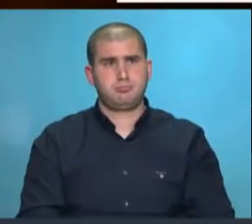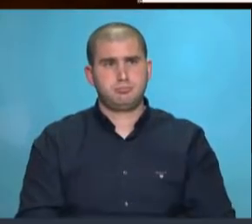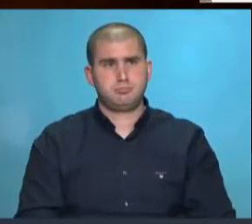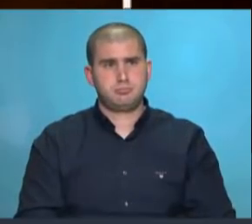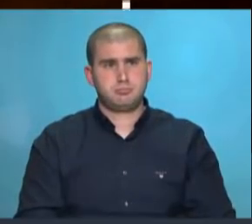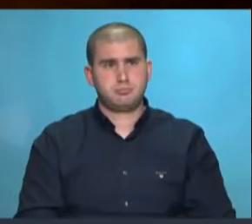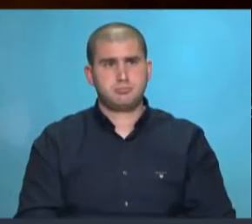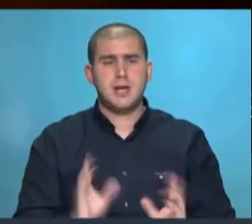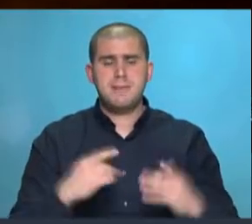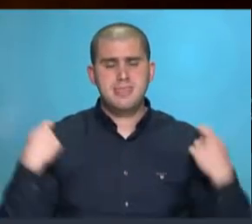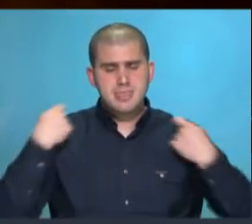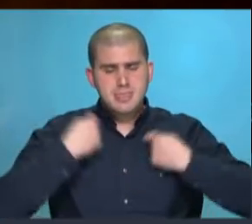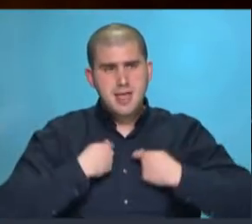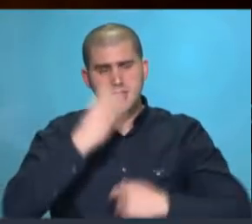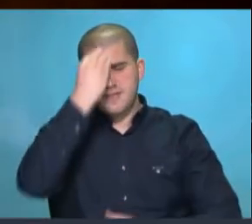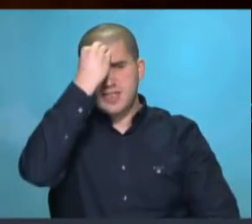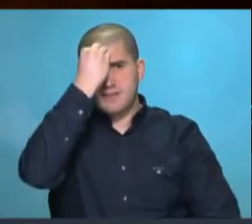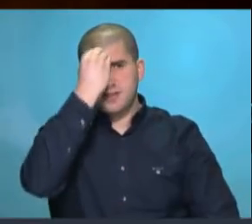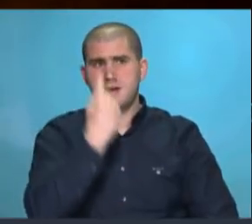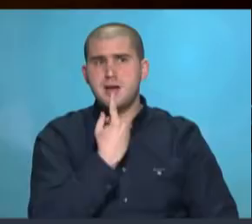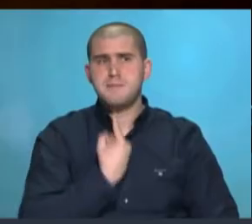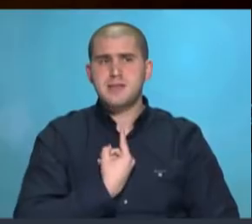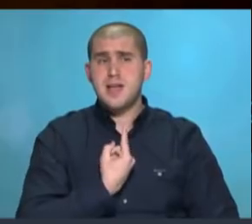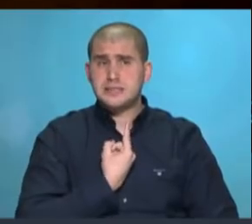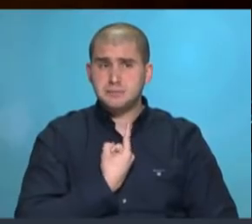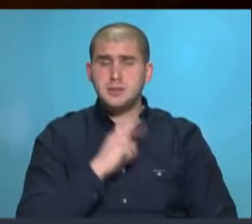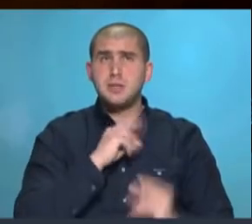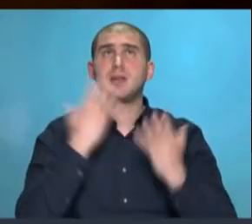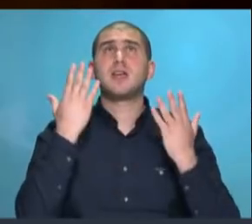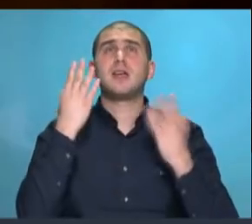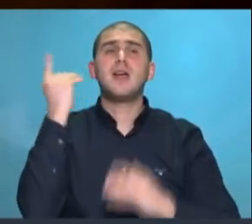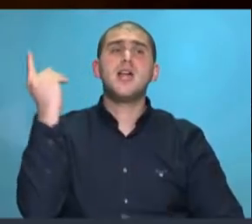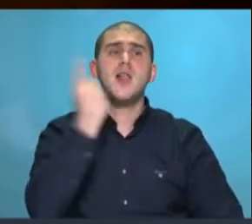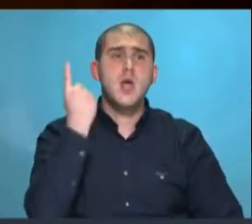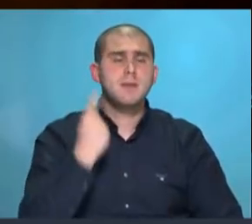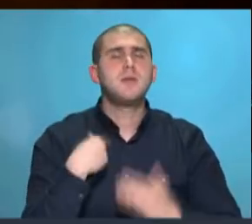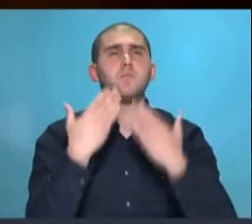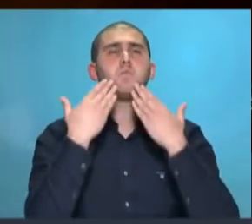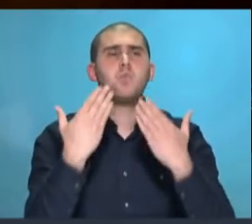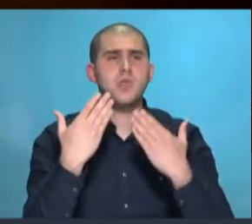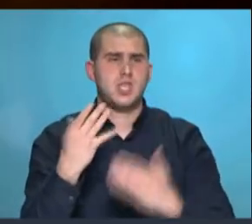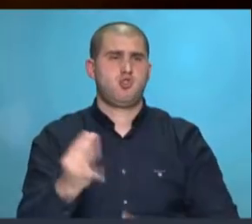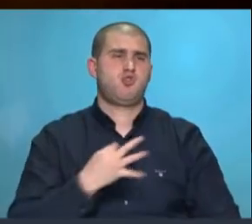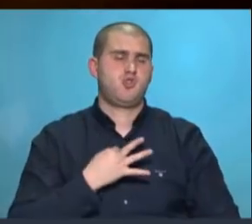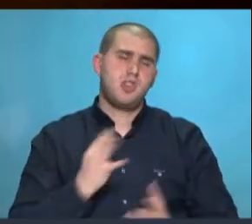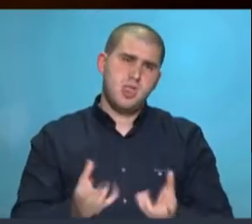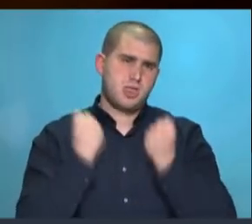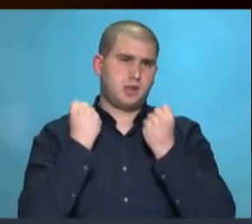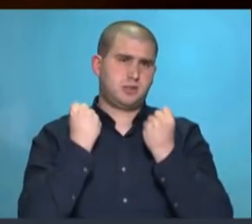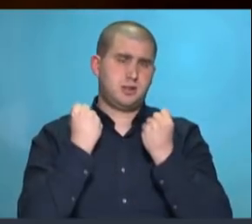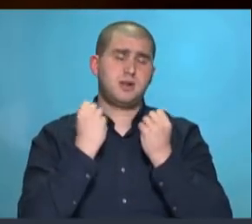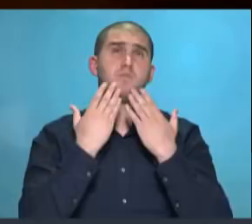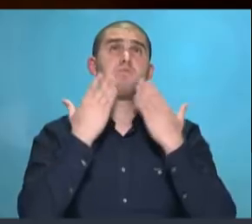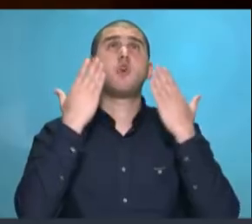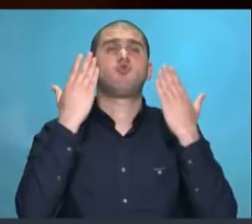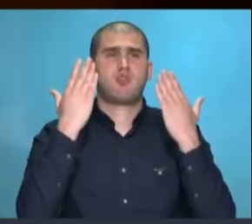עם טליס וטפיל, ואמרתי לעצמי, דיברתי לרבן שלו, אני מודה לך שאשתי ניצלה, וברוך